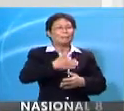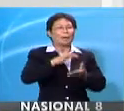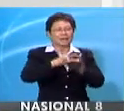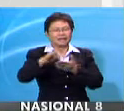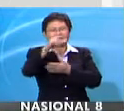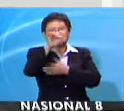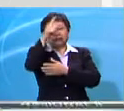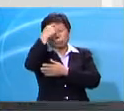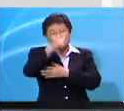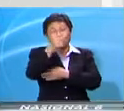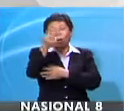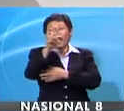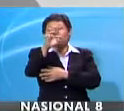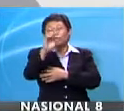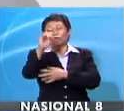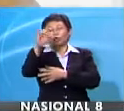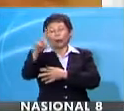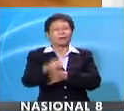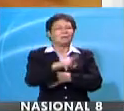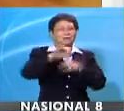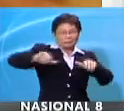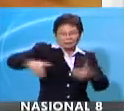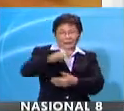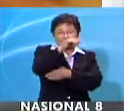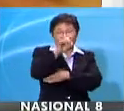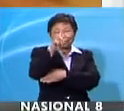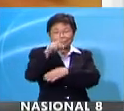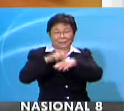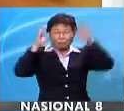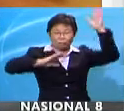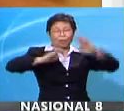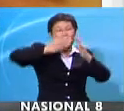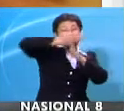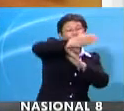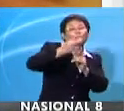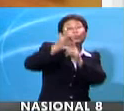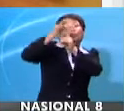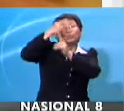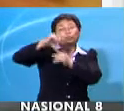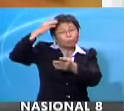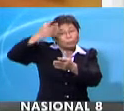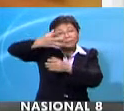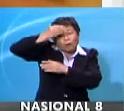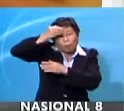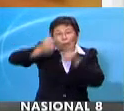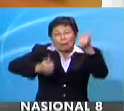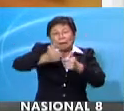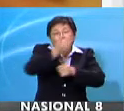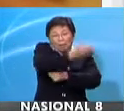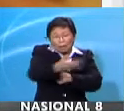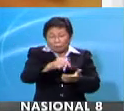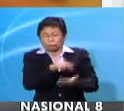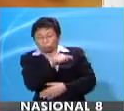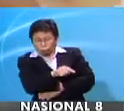untuk Android. Dengan pengenalan GST di Malaysia, kini sebuah aplikasi khusus untuk mengetahui sama ada sesuatu